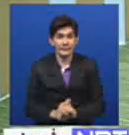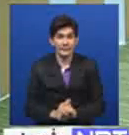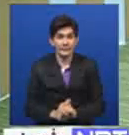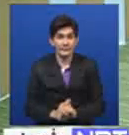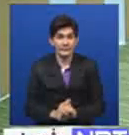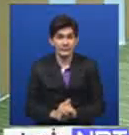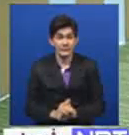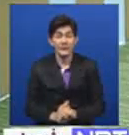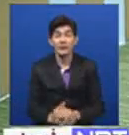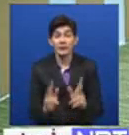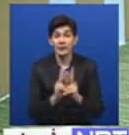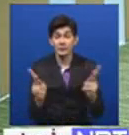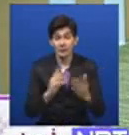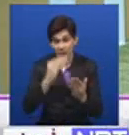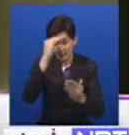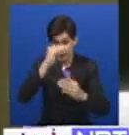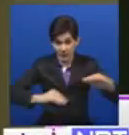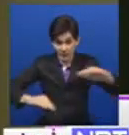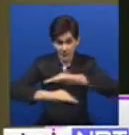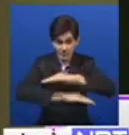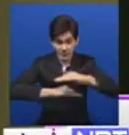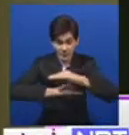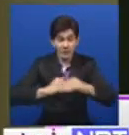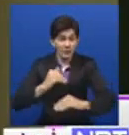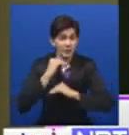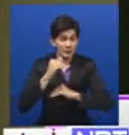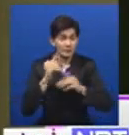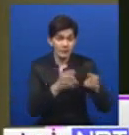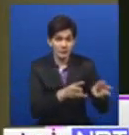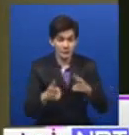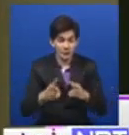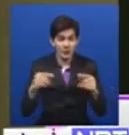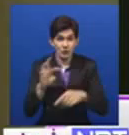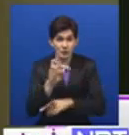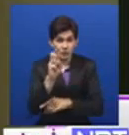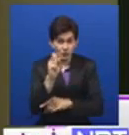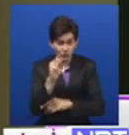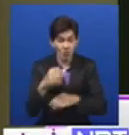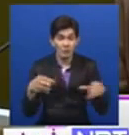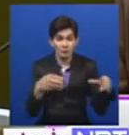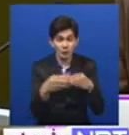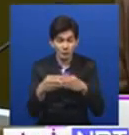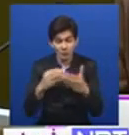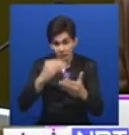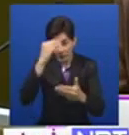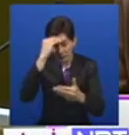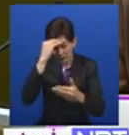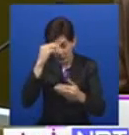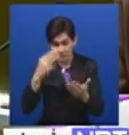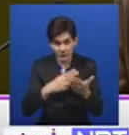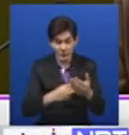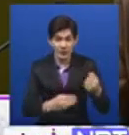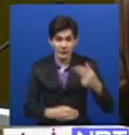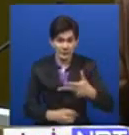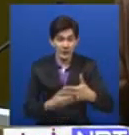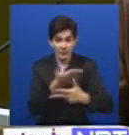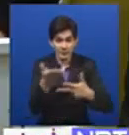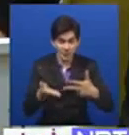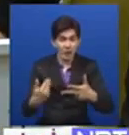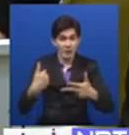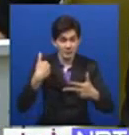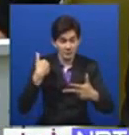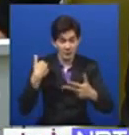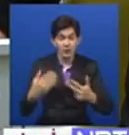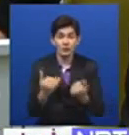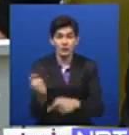สำนักงานคณะกรรมการการศึกษาขั้นพื้นฐานเตรียมกำหนดกรอบแนวทางการจัดสอบ3กลุ่มสาระเรียนรู้ที่ถูกตัดออกจากการสอบโอเ